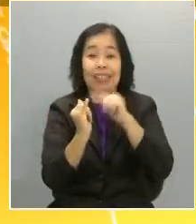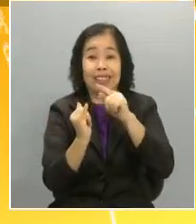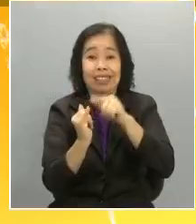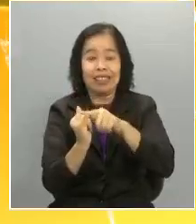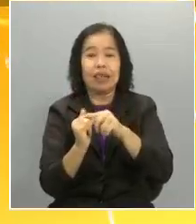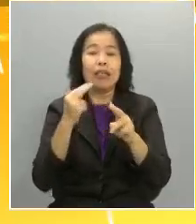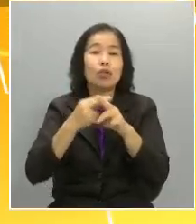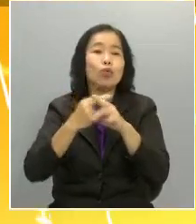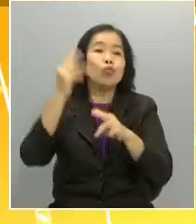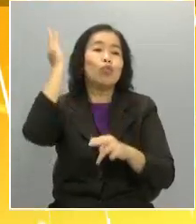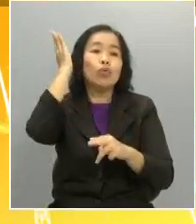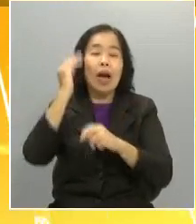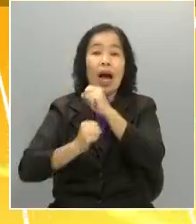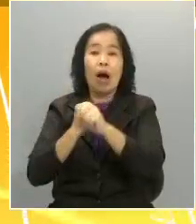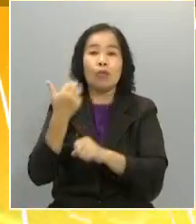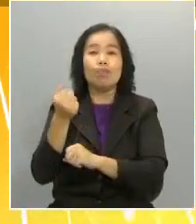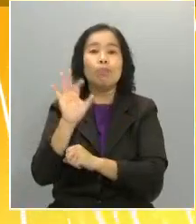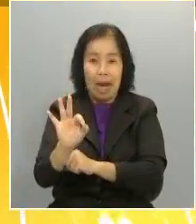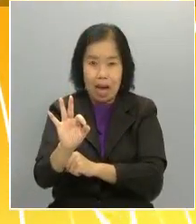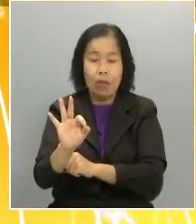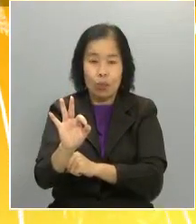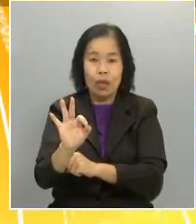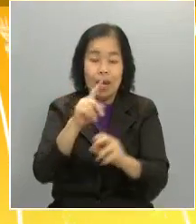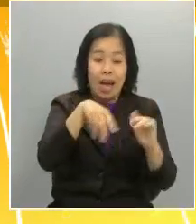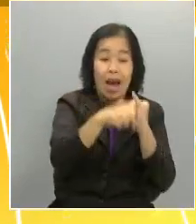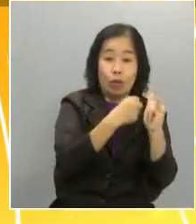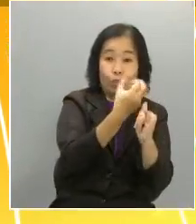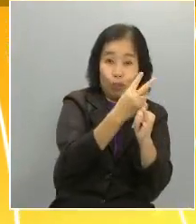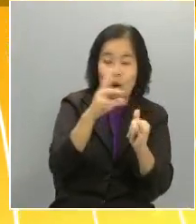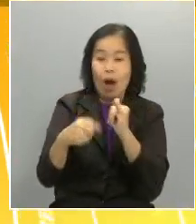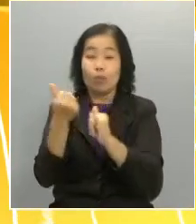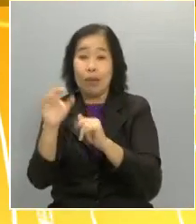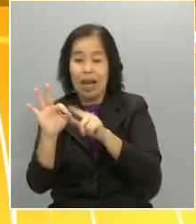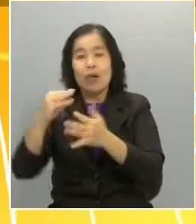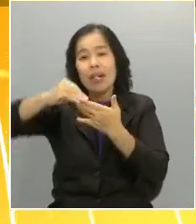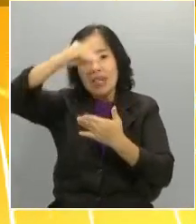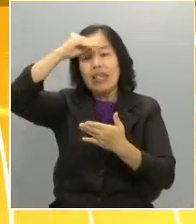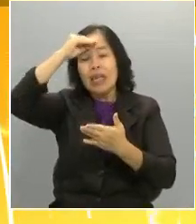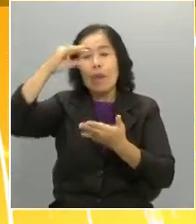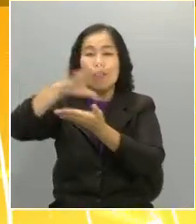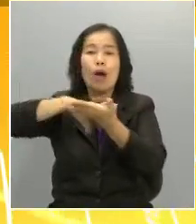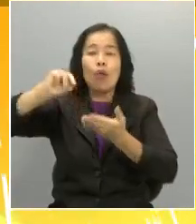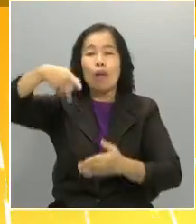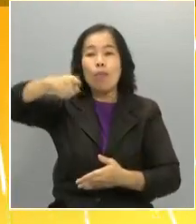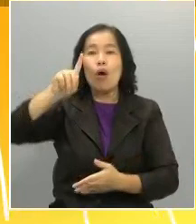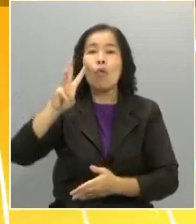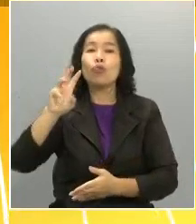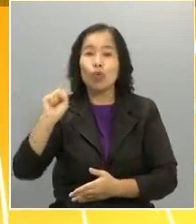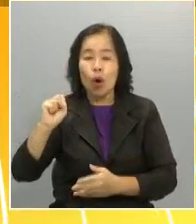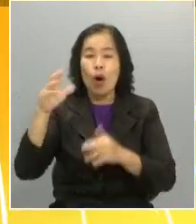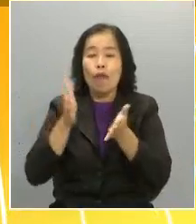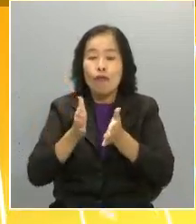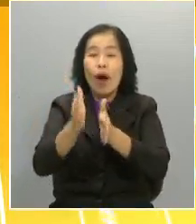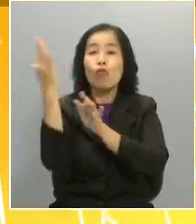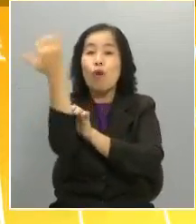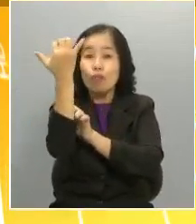ชัยอาจอุดมอายุ19ปีหรือน้องบาสนะครับน้องบาสเป็นนักศึกษาวิทยาลัยเทคนิคปวส.แผนกเทคนิคคอมพิวเตอร์